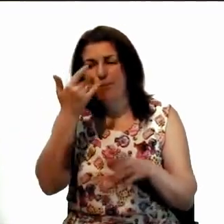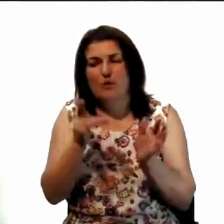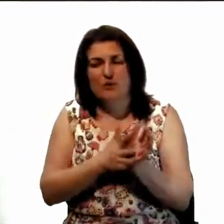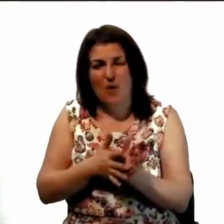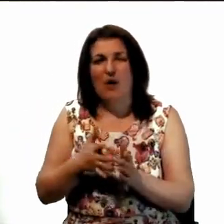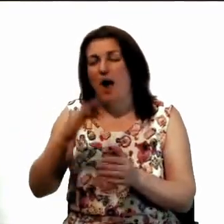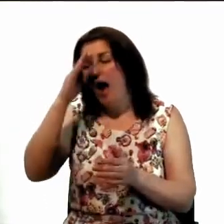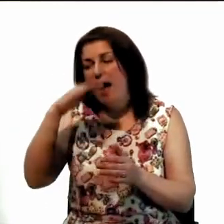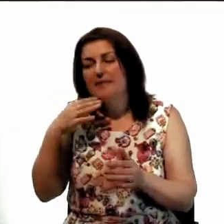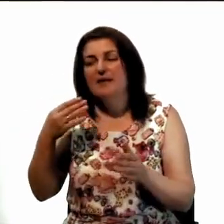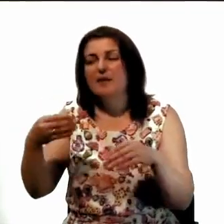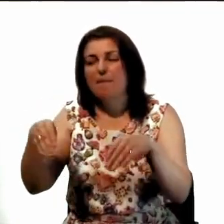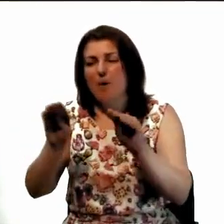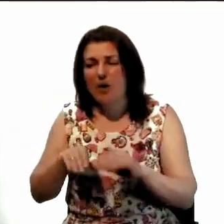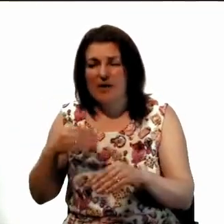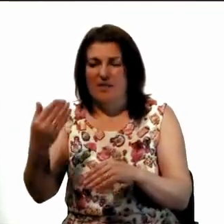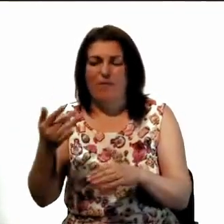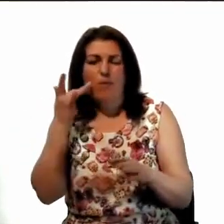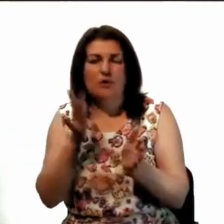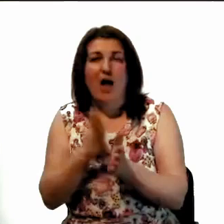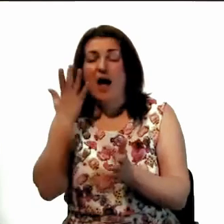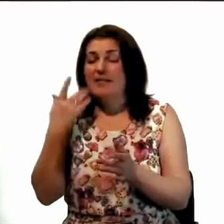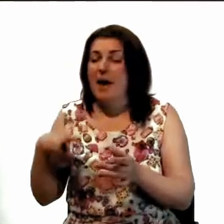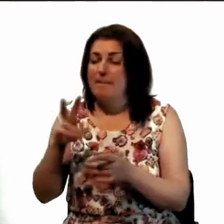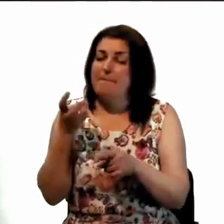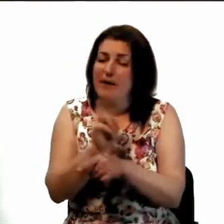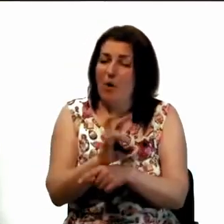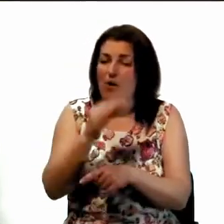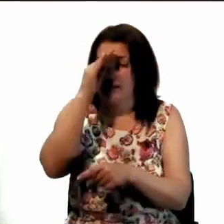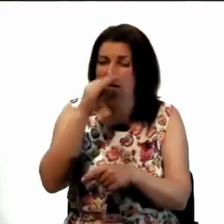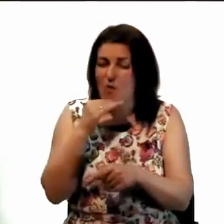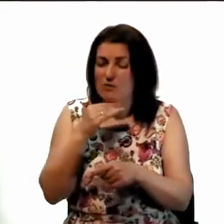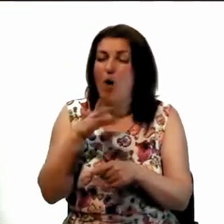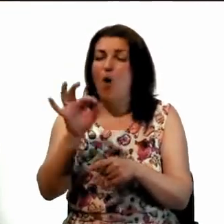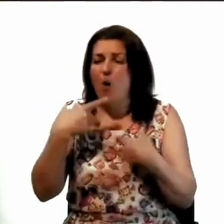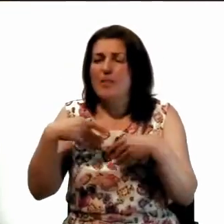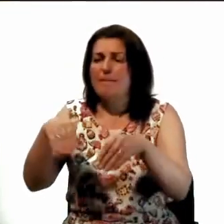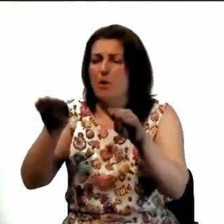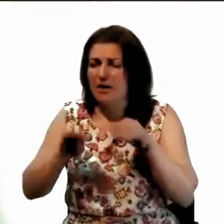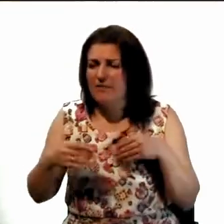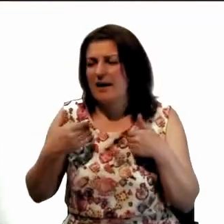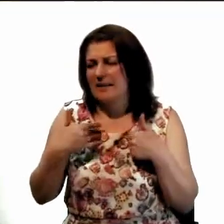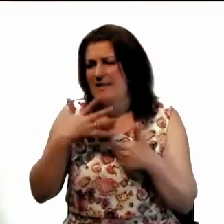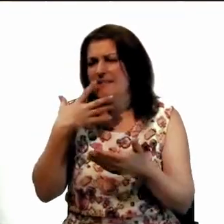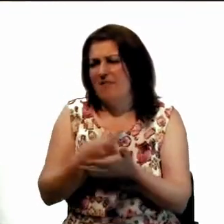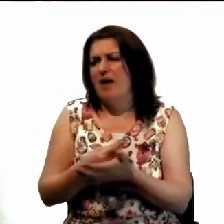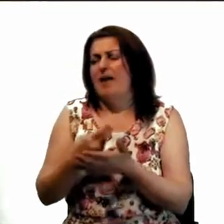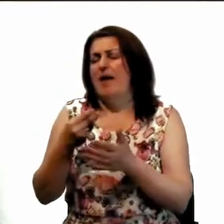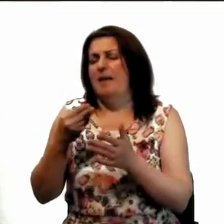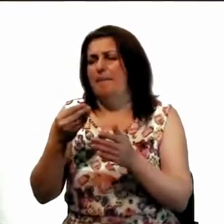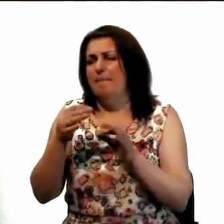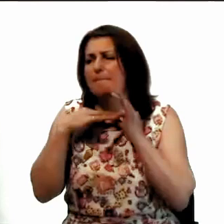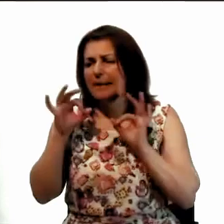Отец покрыл его позор. И когда мы приходим к Господу, Он покрывает нас своей праведностью. Он покрывает наш